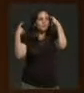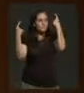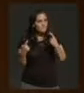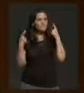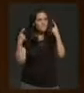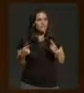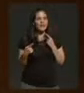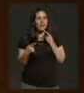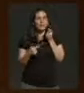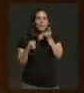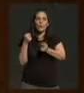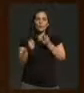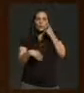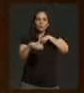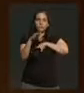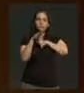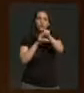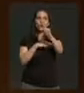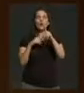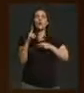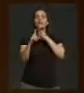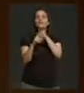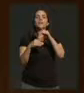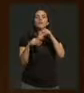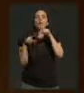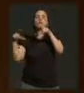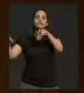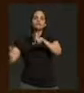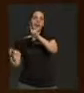gaurkotze zein modernizatze prozesuak gelditu ez daitezen.